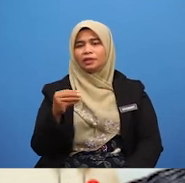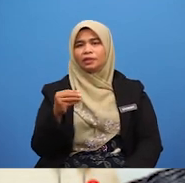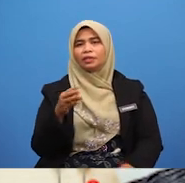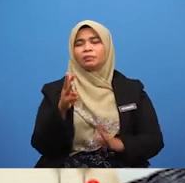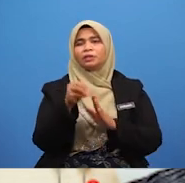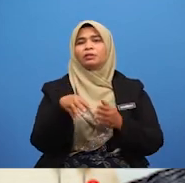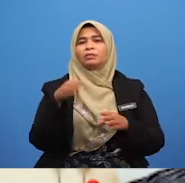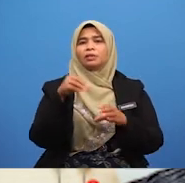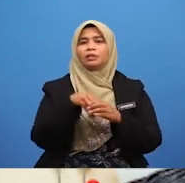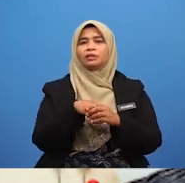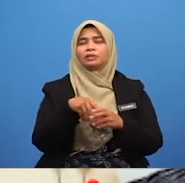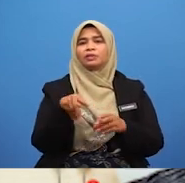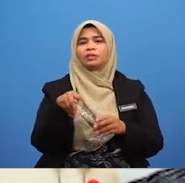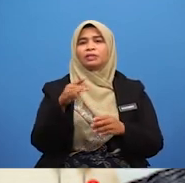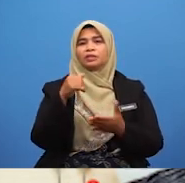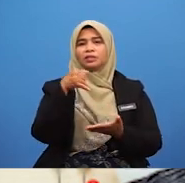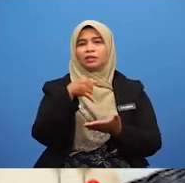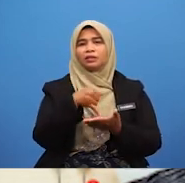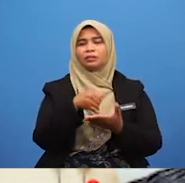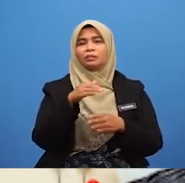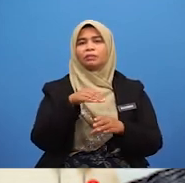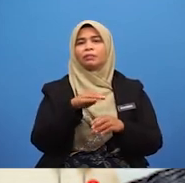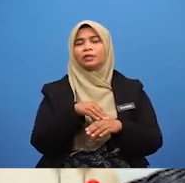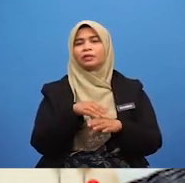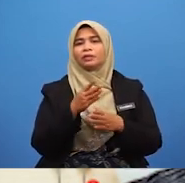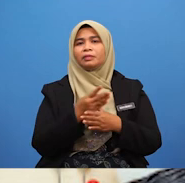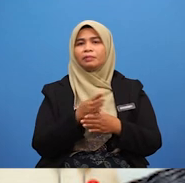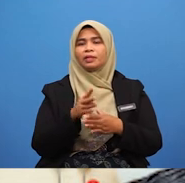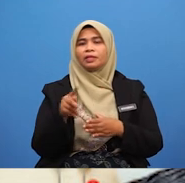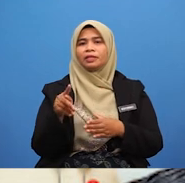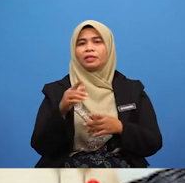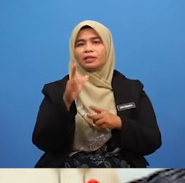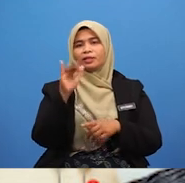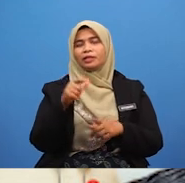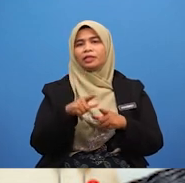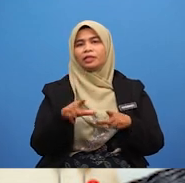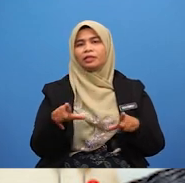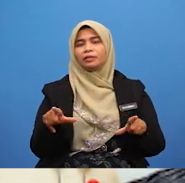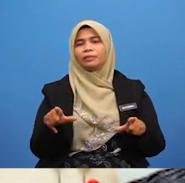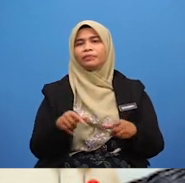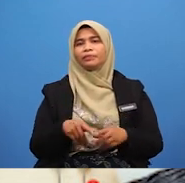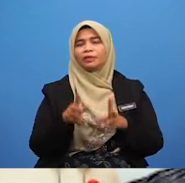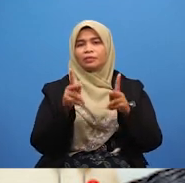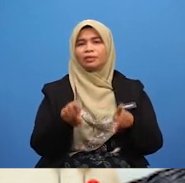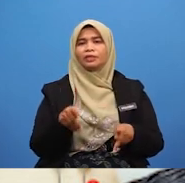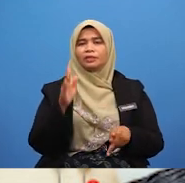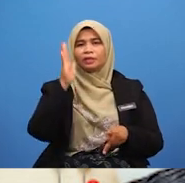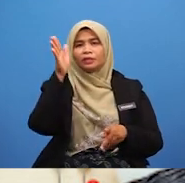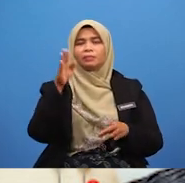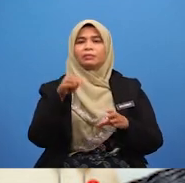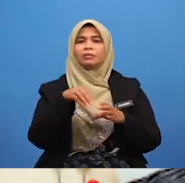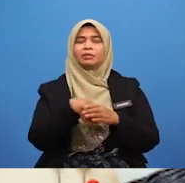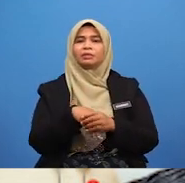dahulu pada fabrik. Antara langkah-langkah urutan untuk menyemat peniti